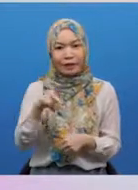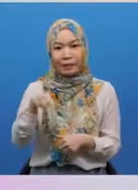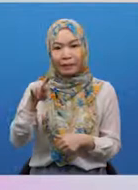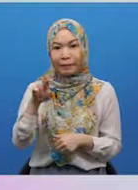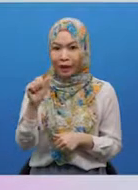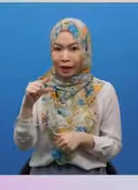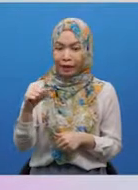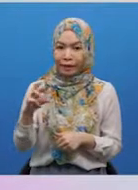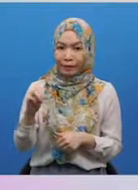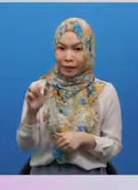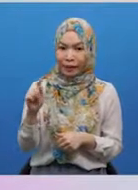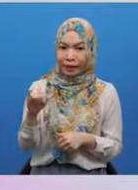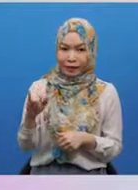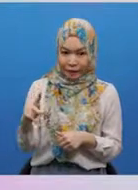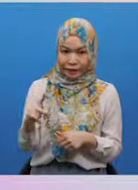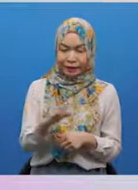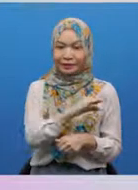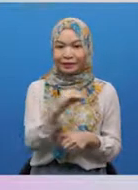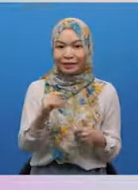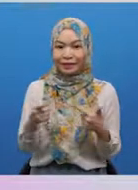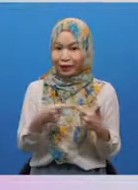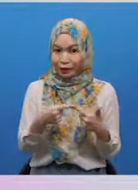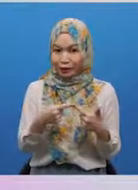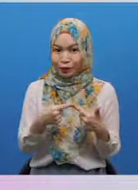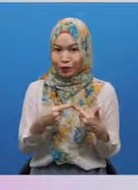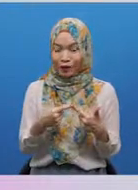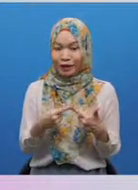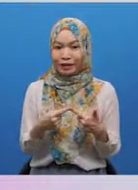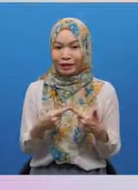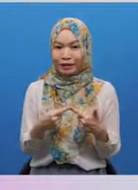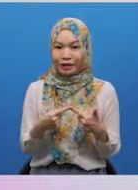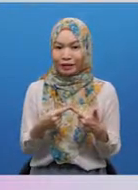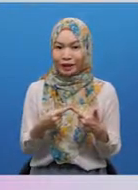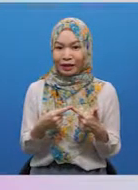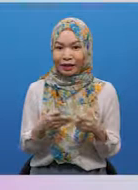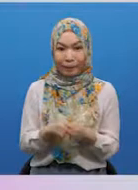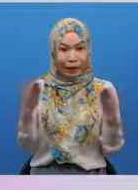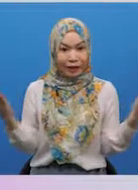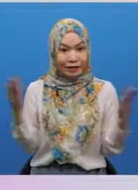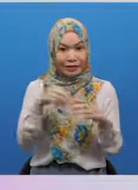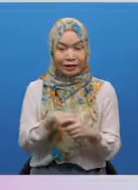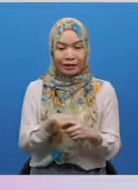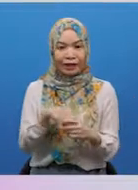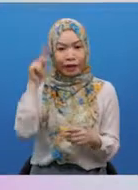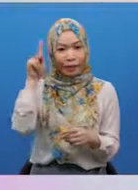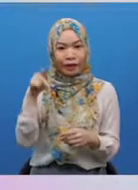kedua yang perlu diketahui oleh pelajar seterusnya ialah aspek bahasa dalam konteks